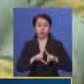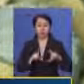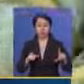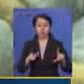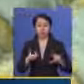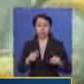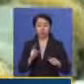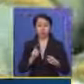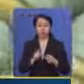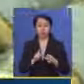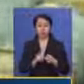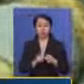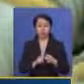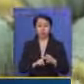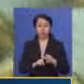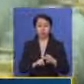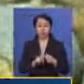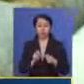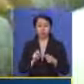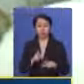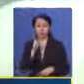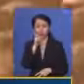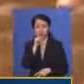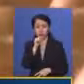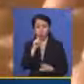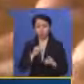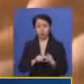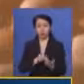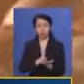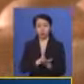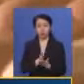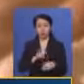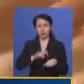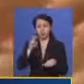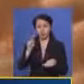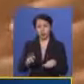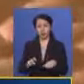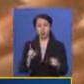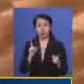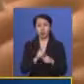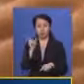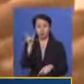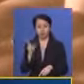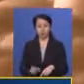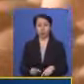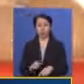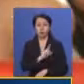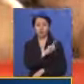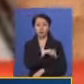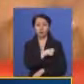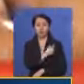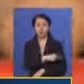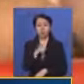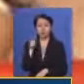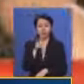отмечается эпизоотологическое неблагополучие по птичьему гриппу, направлены письма о взятии контактных лиц под медицинское